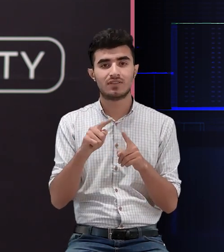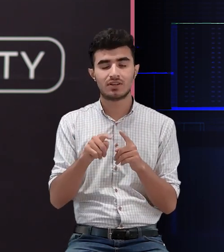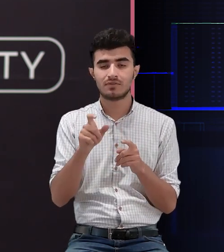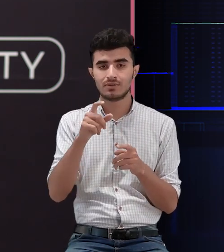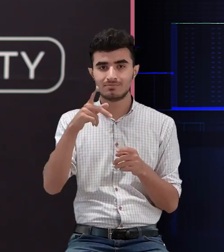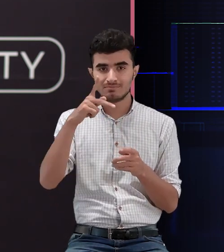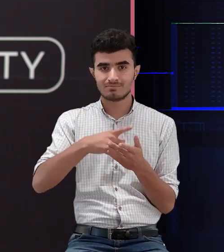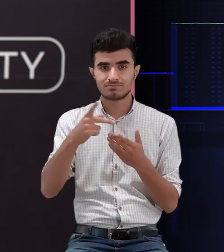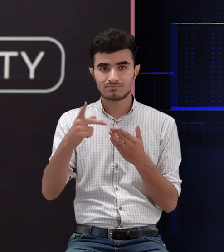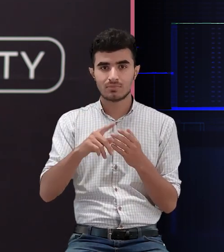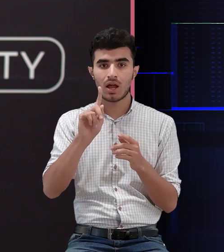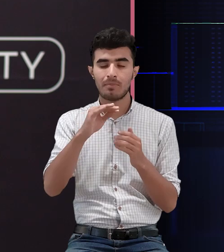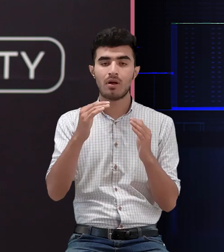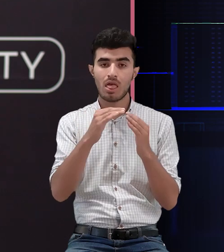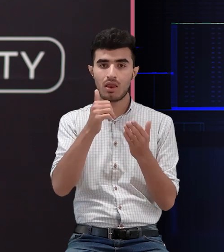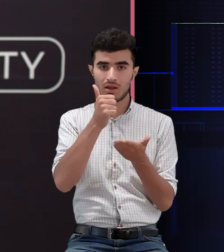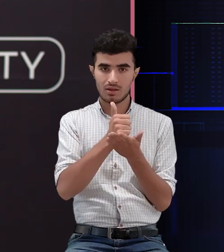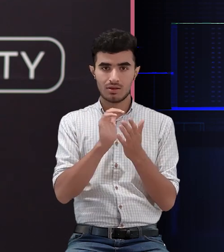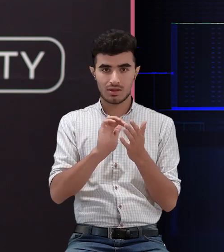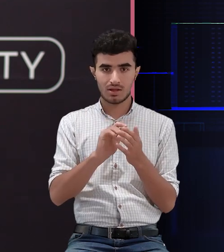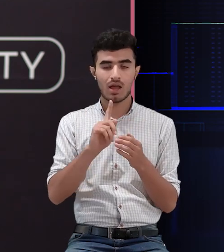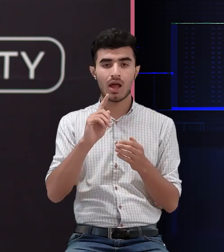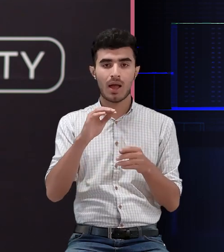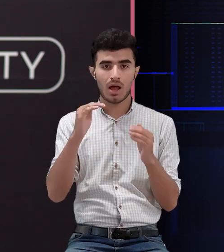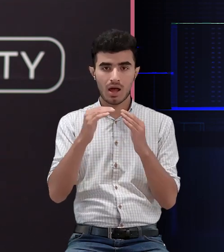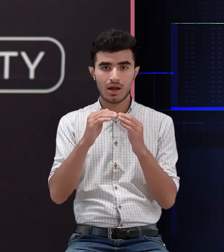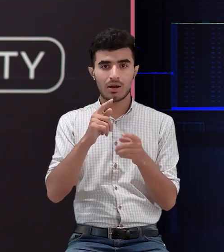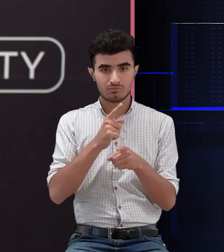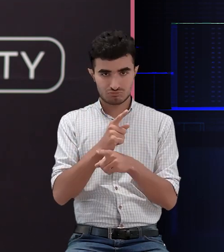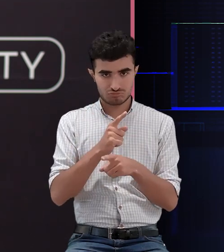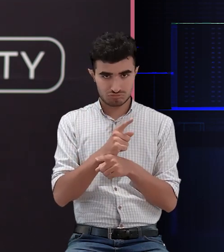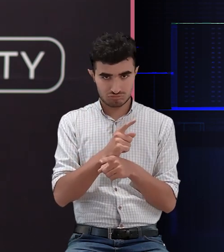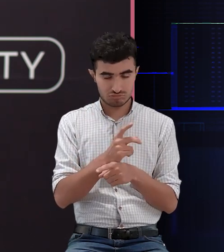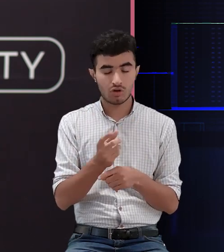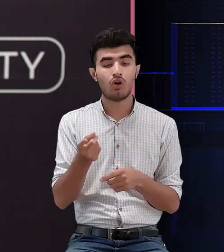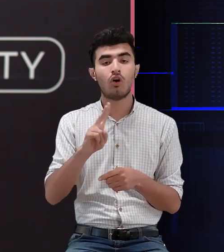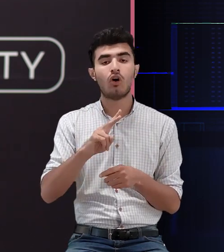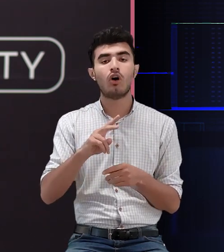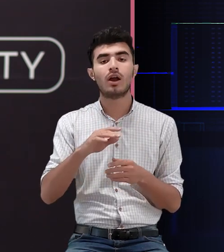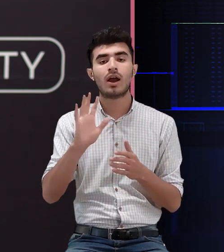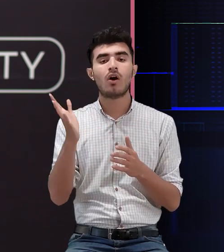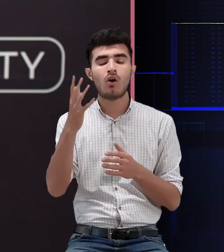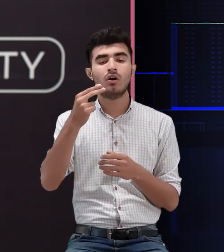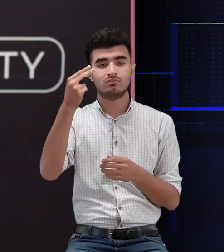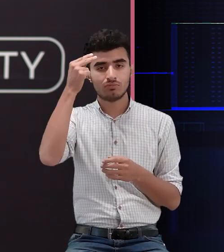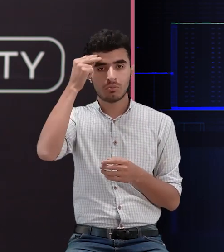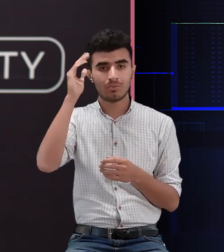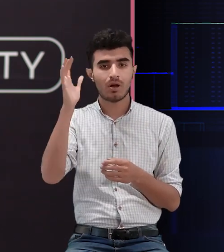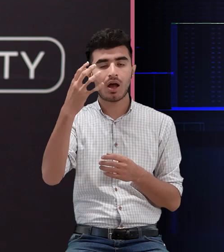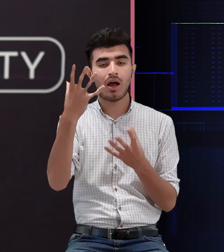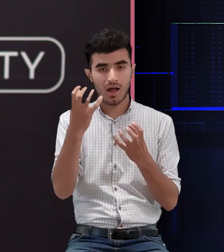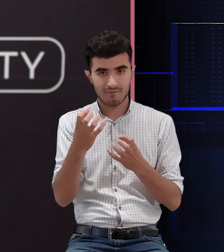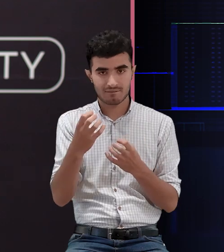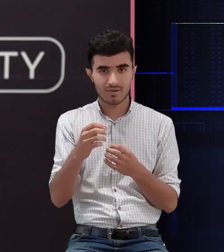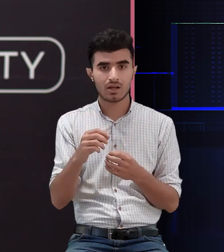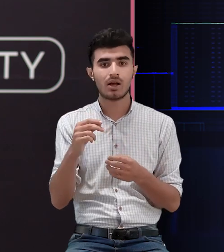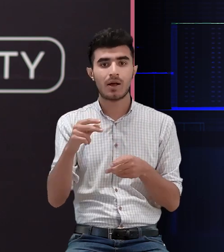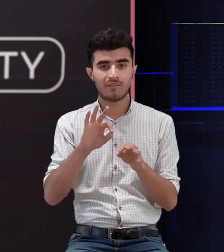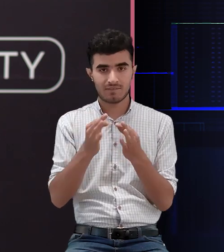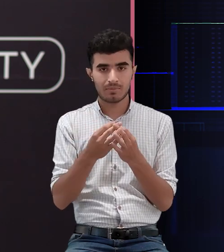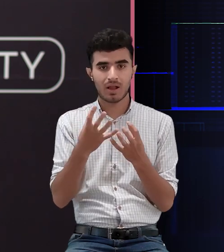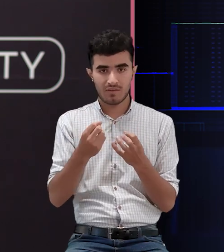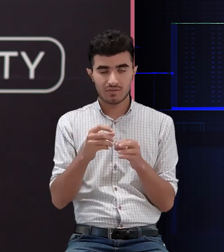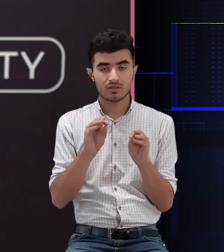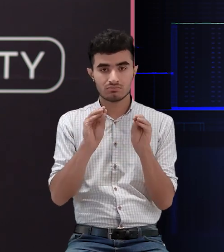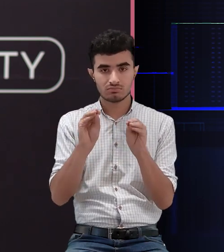سے سمجھائیں گے کہ آپ گھر پر اپنے بچوں کی دیکھ بھال بھی کر سکیں گے، اور جو ایسے بچوں کے والدین نہیں